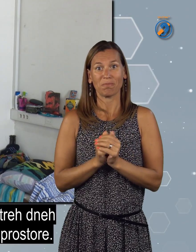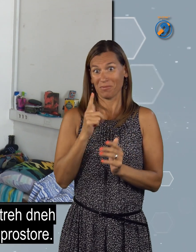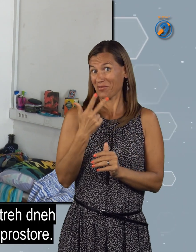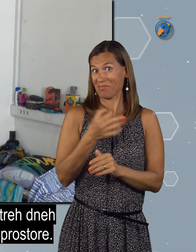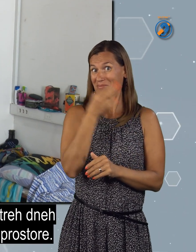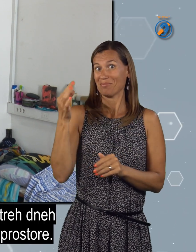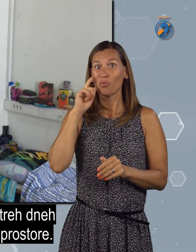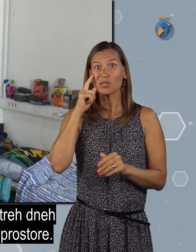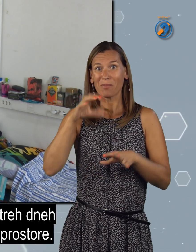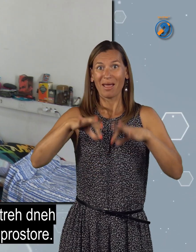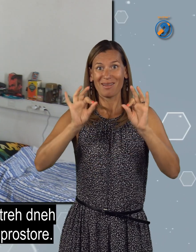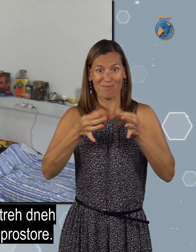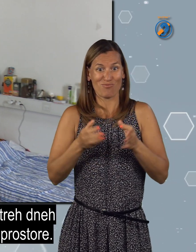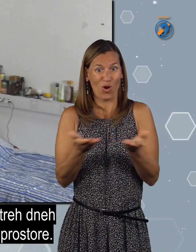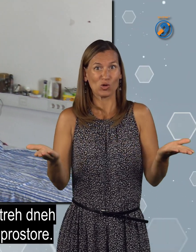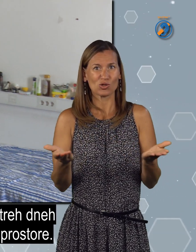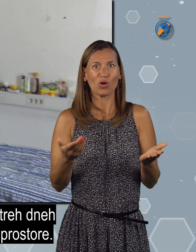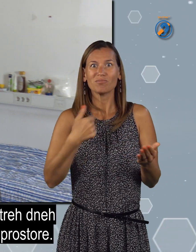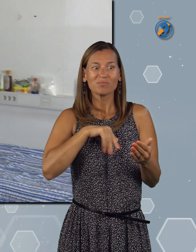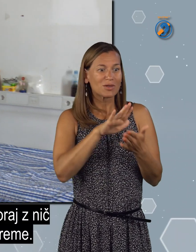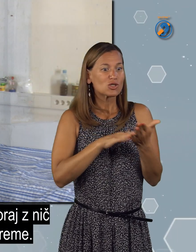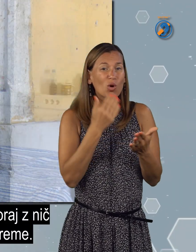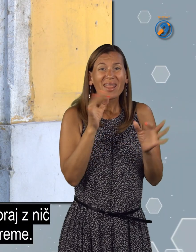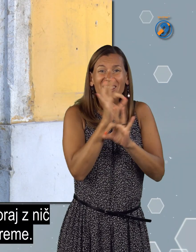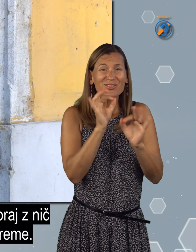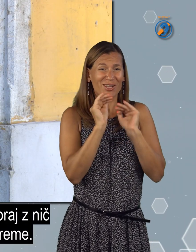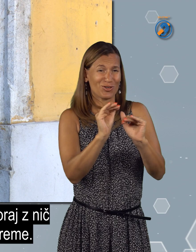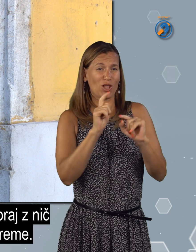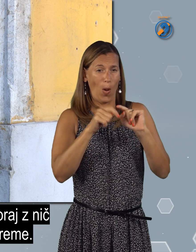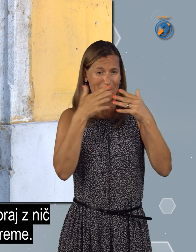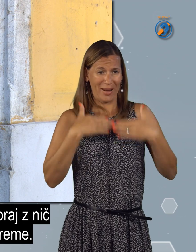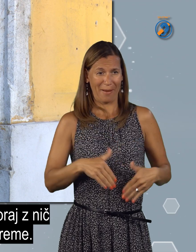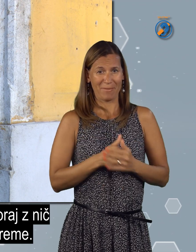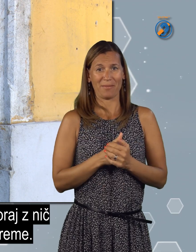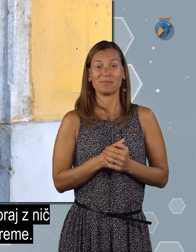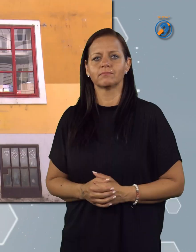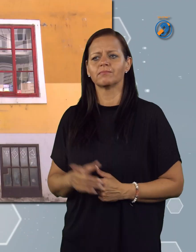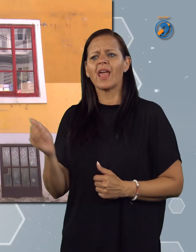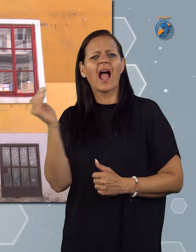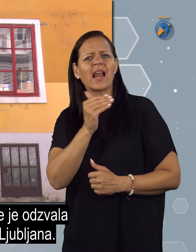smo v 3 dneh nekako poskrbeli za ta prostor. Pričeli smo z skoraj nič zaščitne opreme.